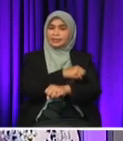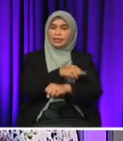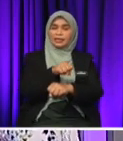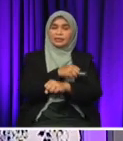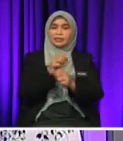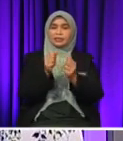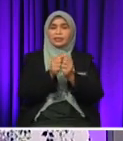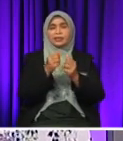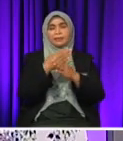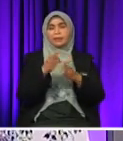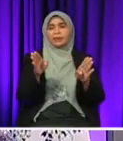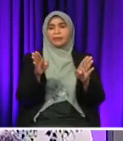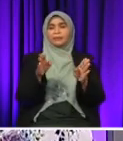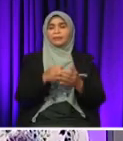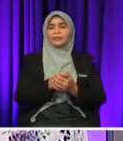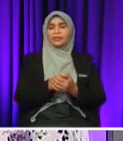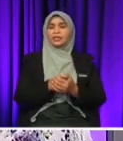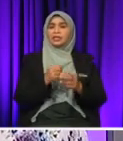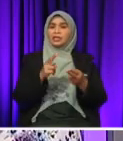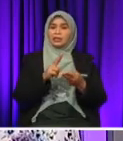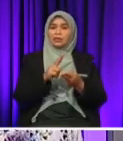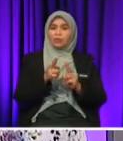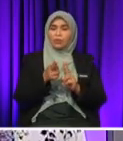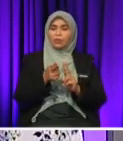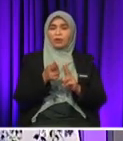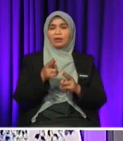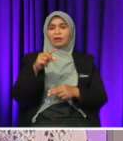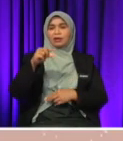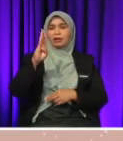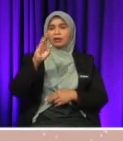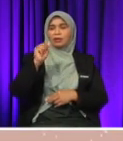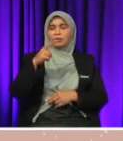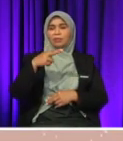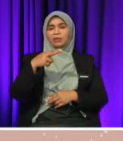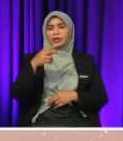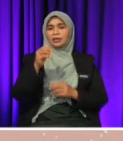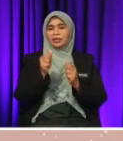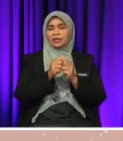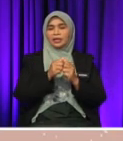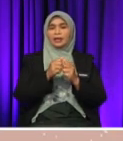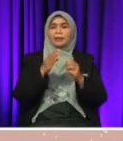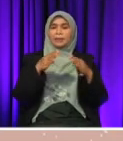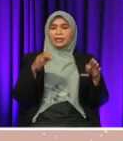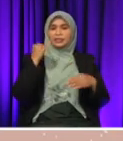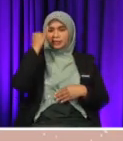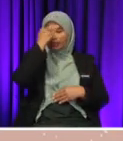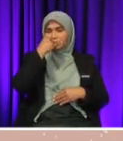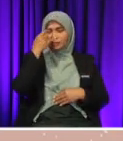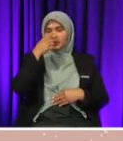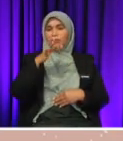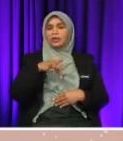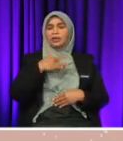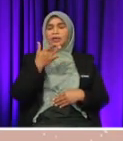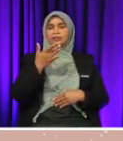kemudian saja ini digubah dalam bahasa yang indah untuk menyatukan pikiran perasaan pengalaman dan